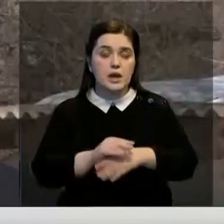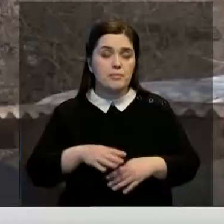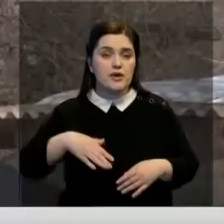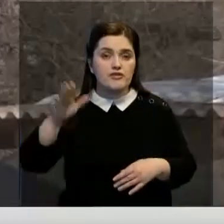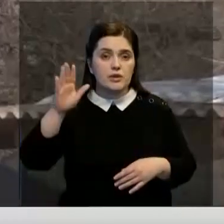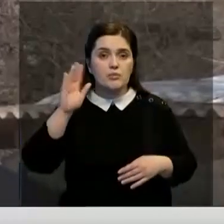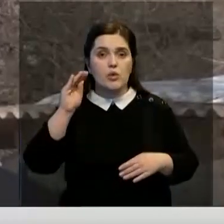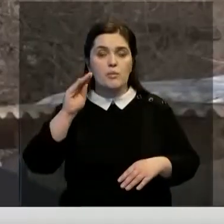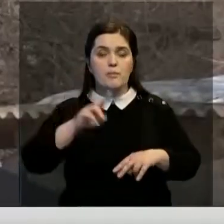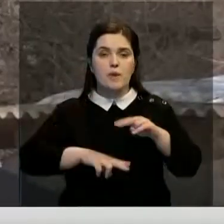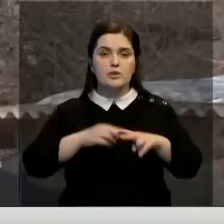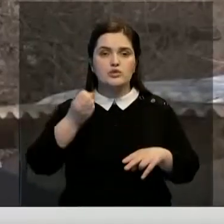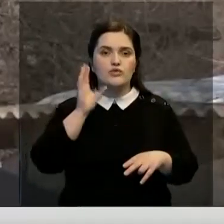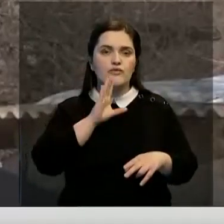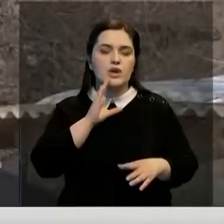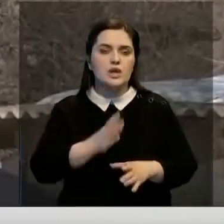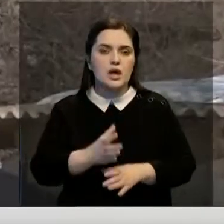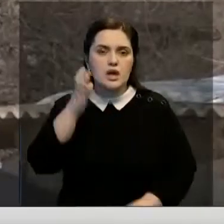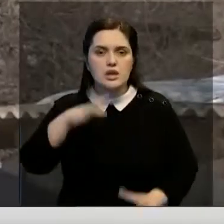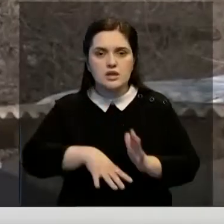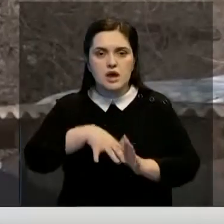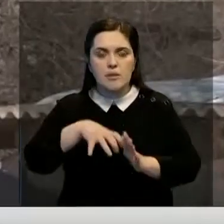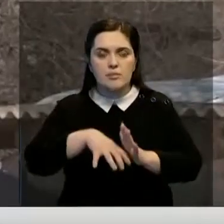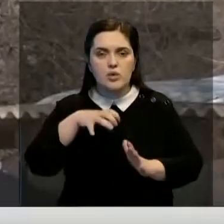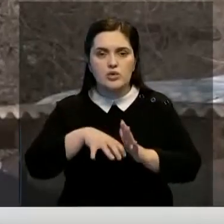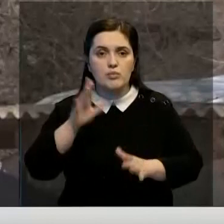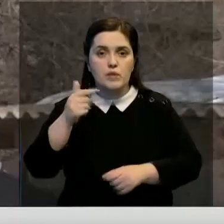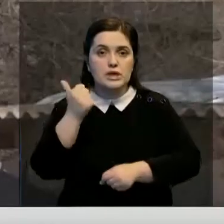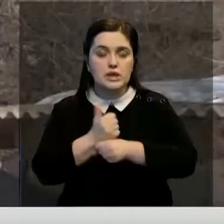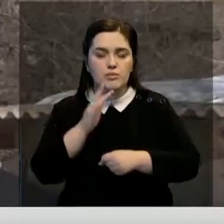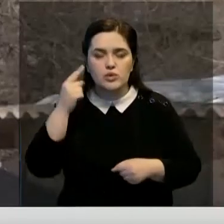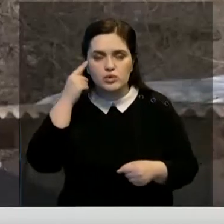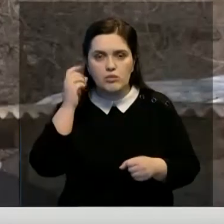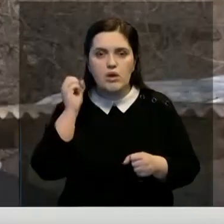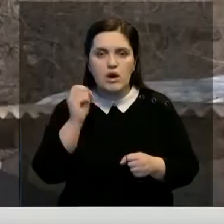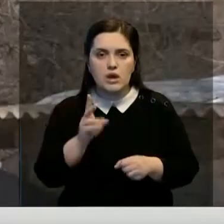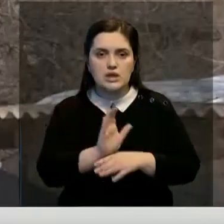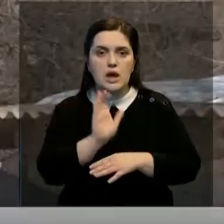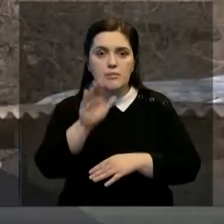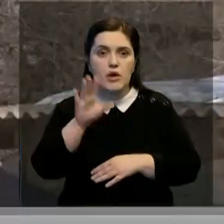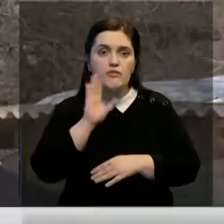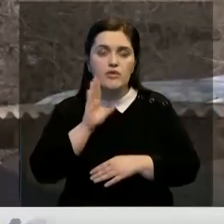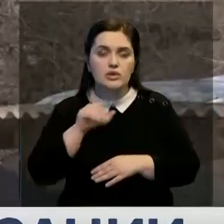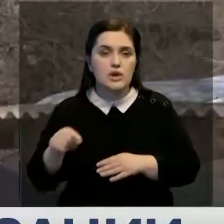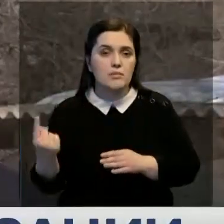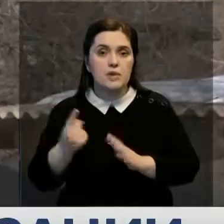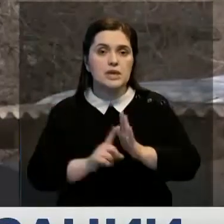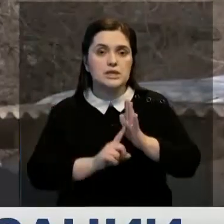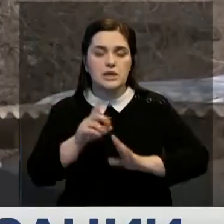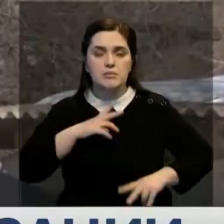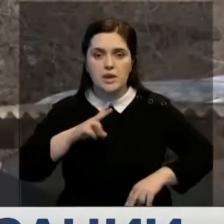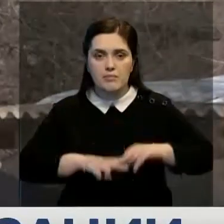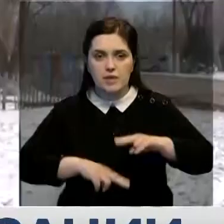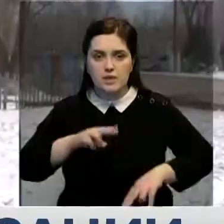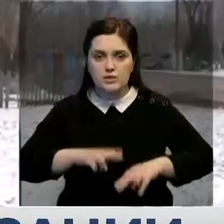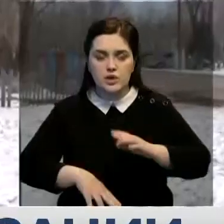поселка построим еще одну водонапорную башню. Она станет основной. Потом будем думать, как направить воду снизу, где первоначально была построена